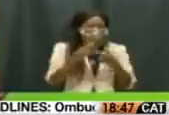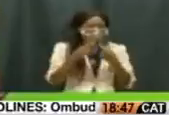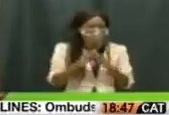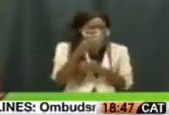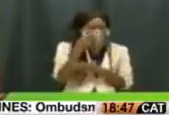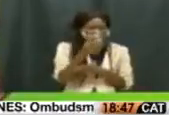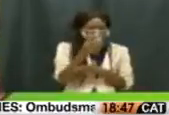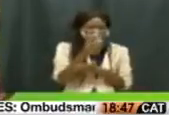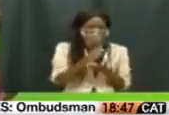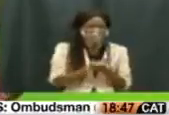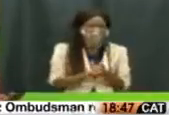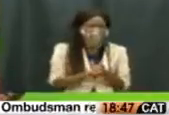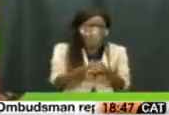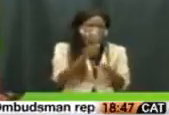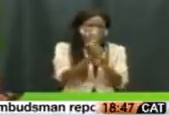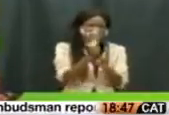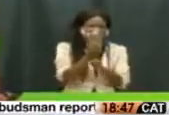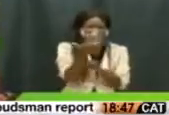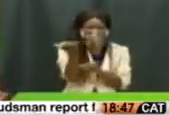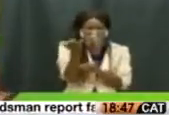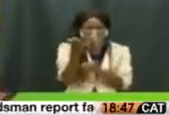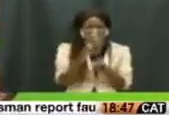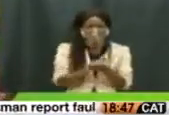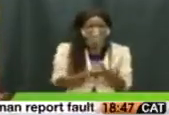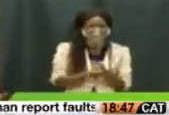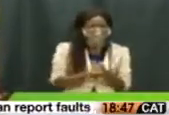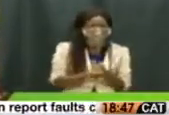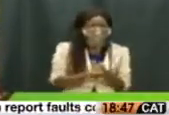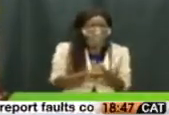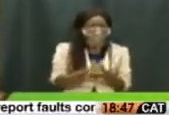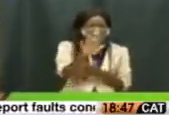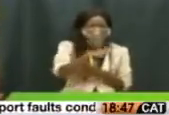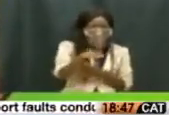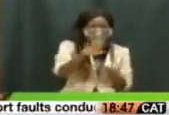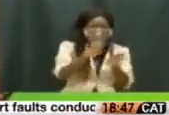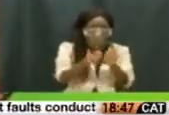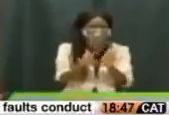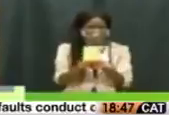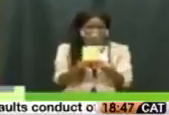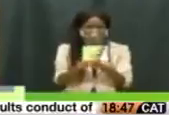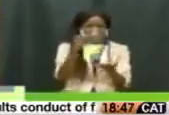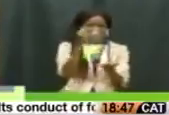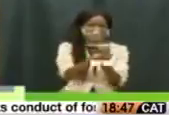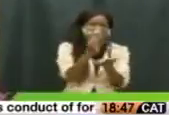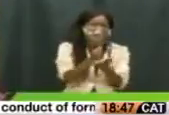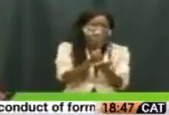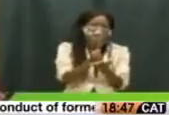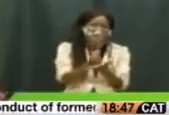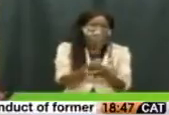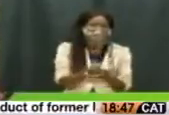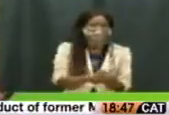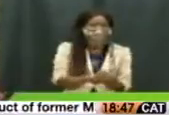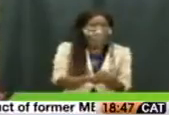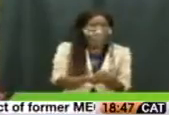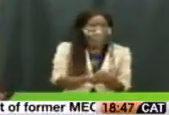ndiena ivi ndi maro mungati mwachisanzo mabanki athu mtawuni